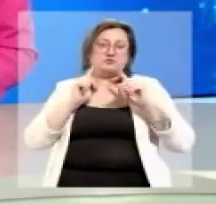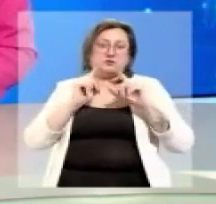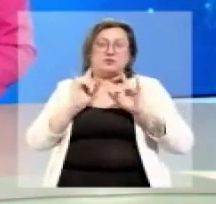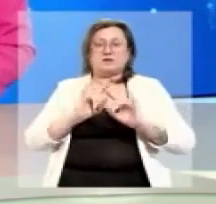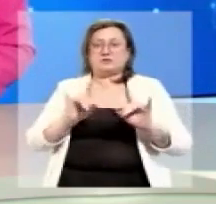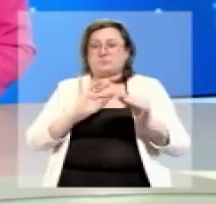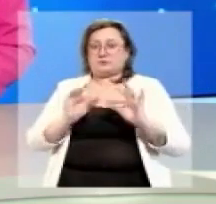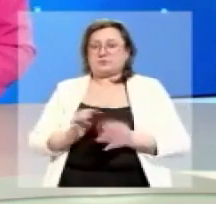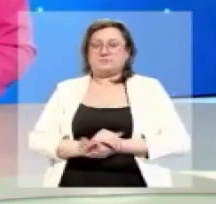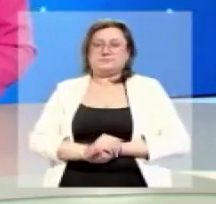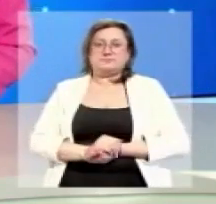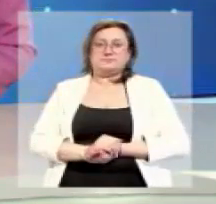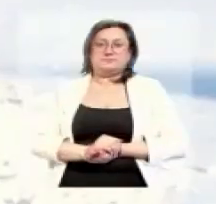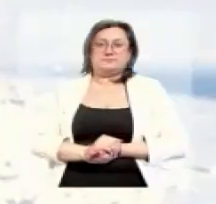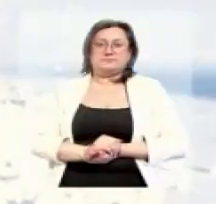совещании. Расскажем подробнее.